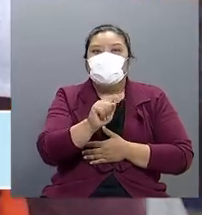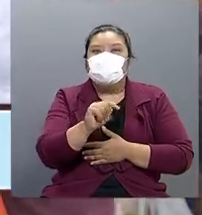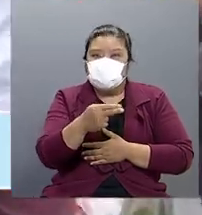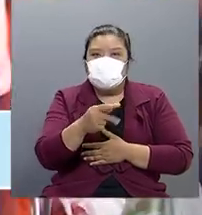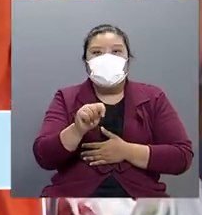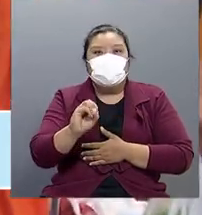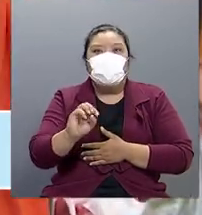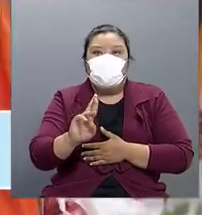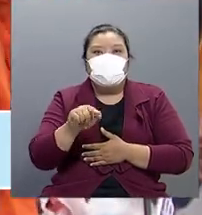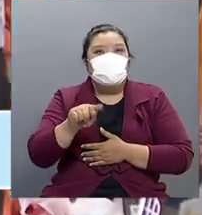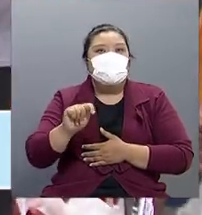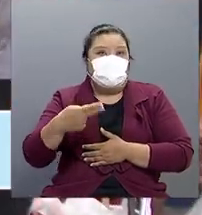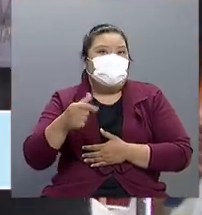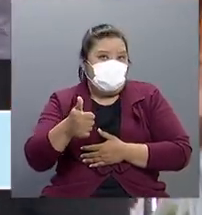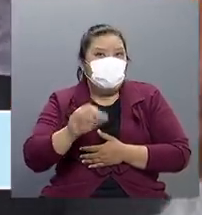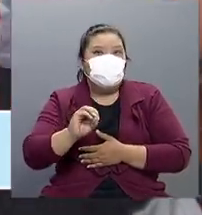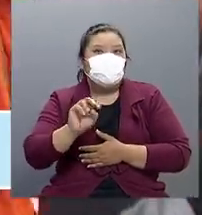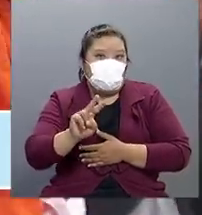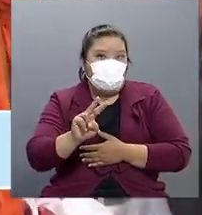www.nci.go.th หรือโทรที่